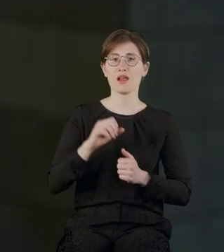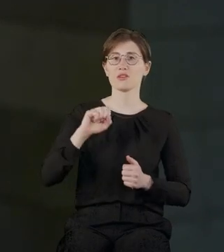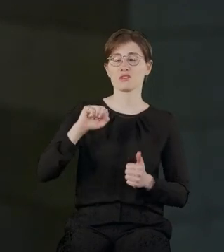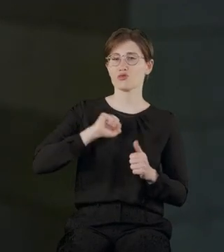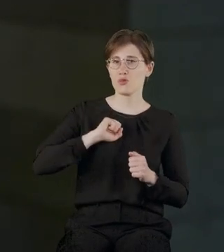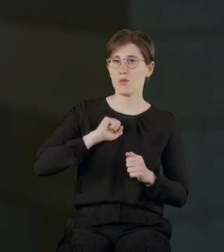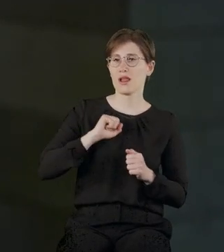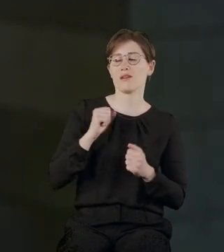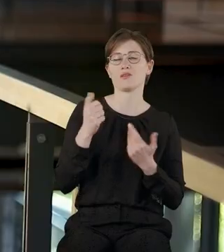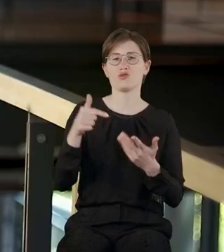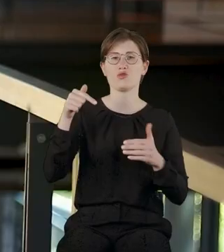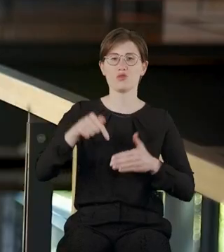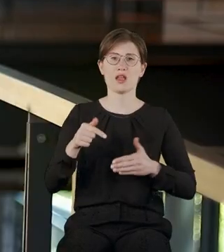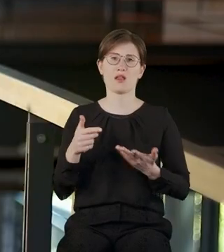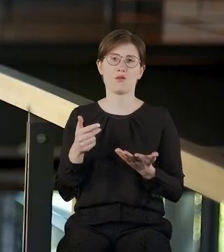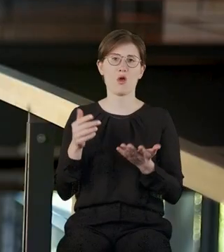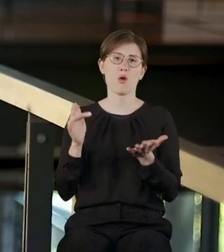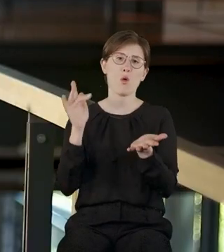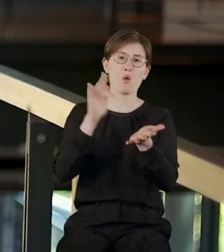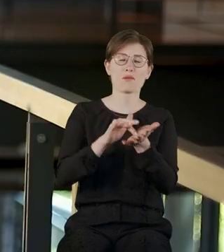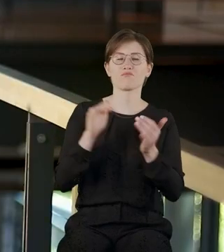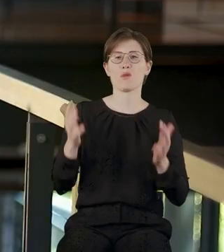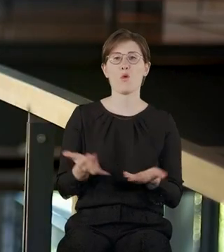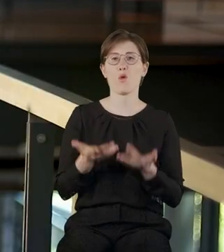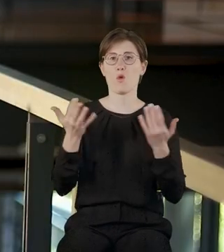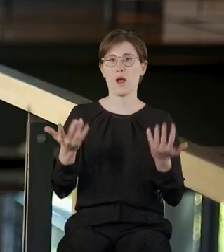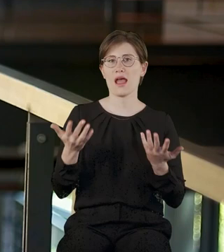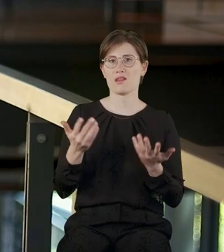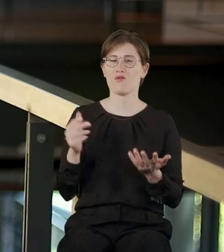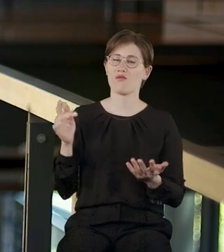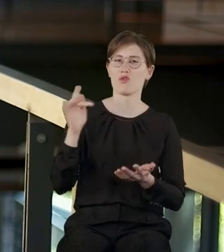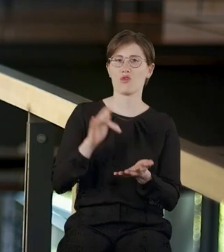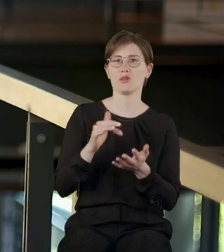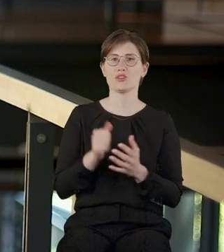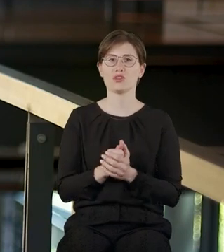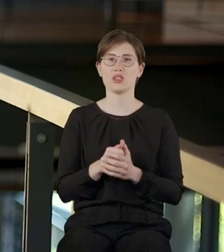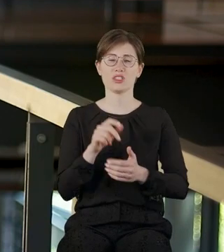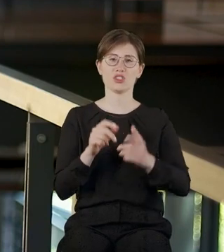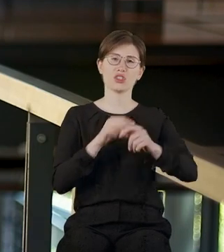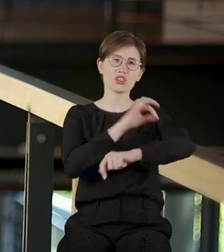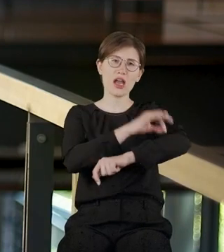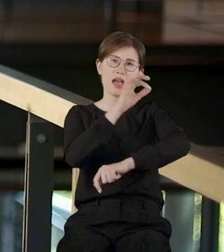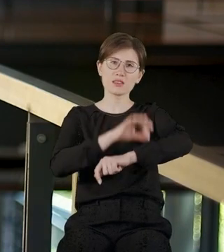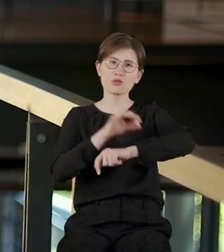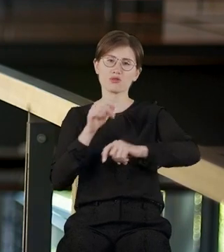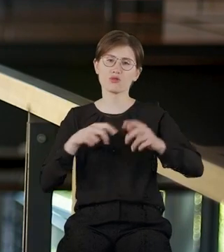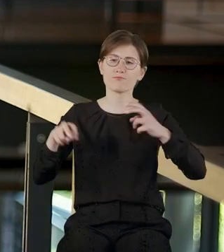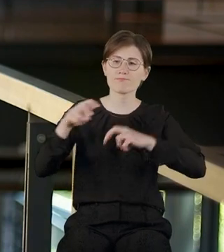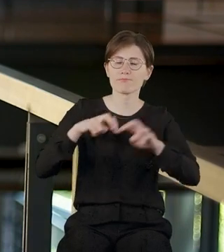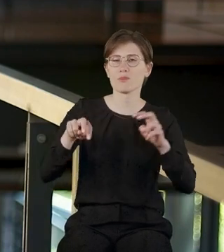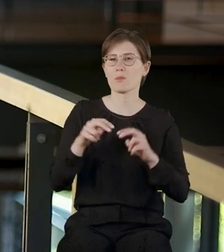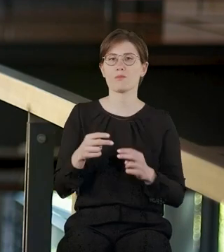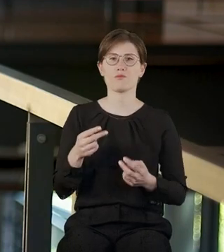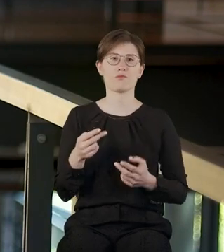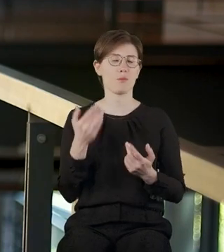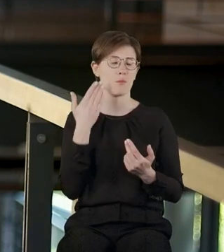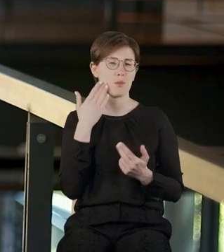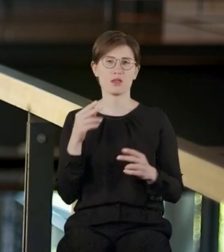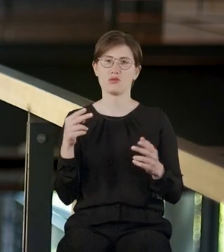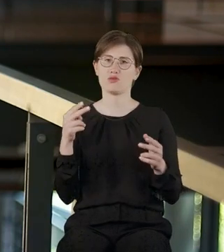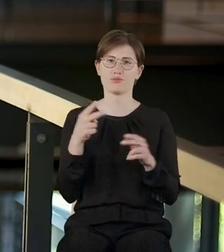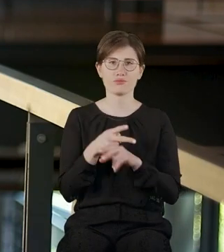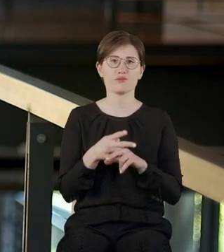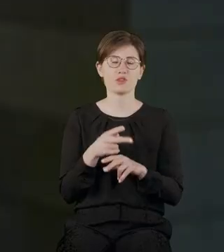tego wydziału, a przede wszystkim sama infrastruktura, która jest bardzo nowoczesna, a zajęcia możesz odbywać w